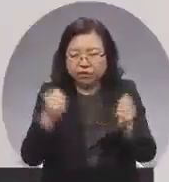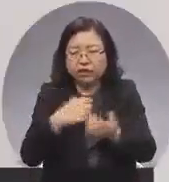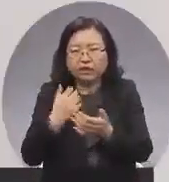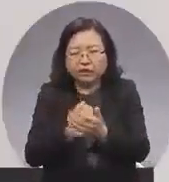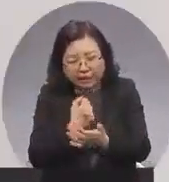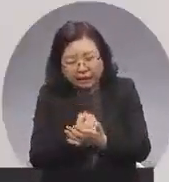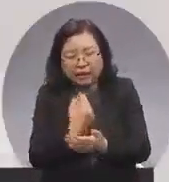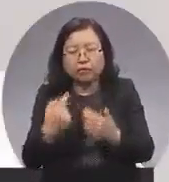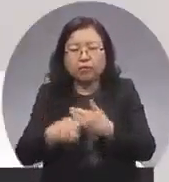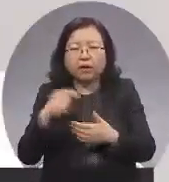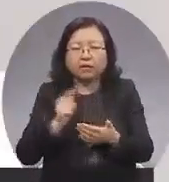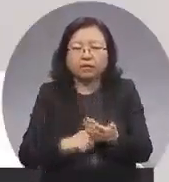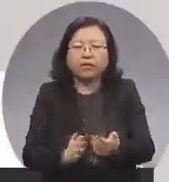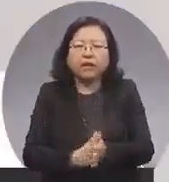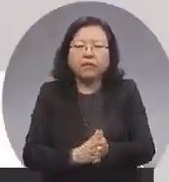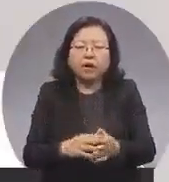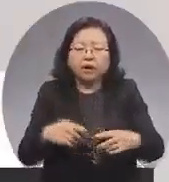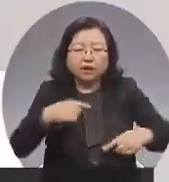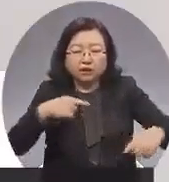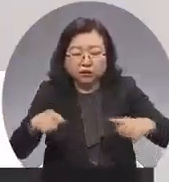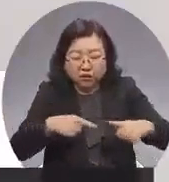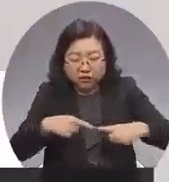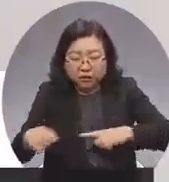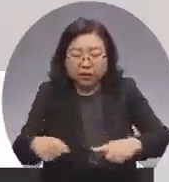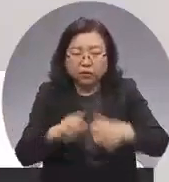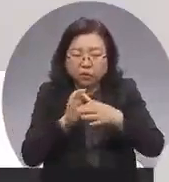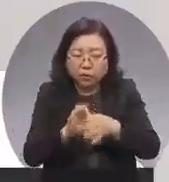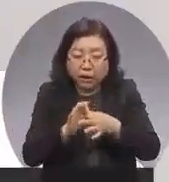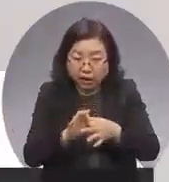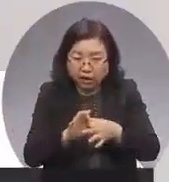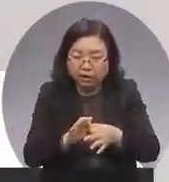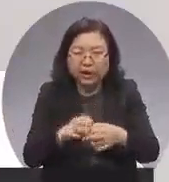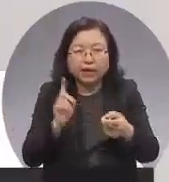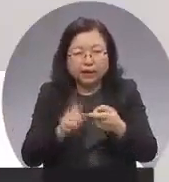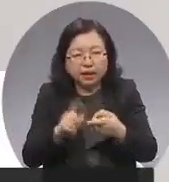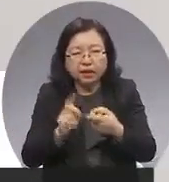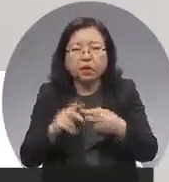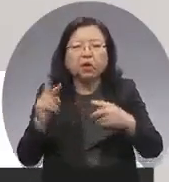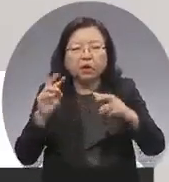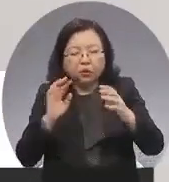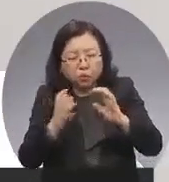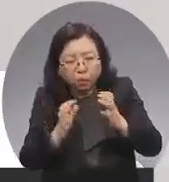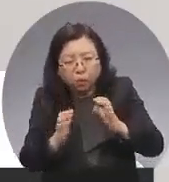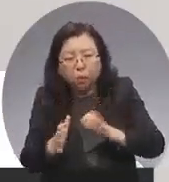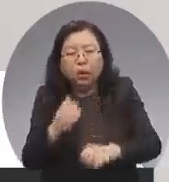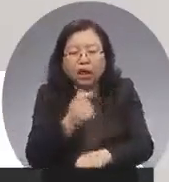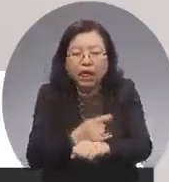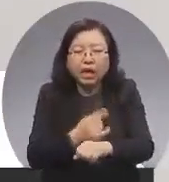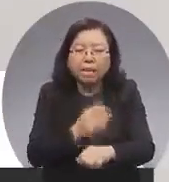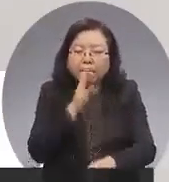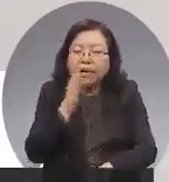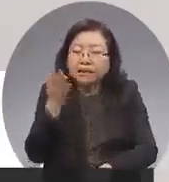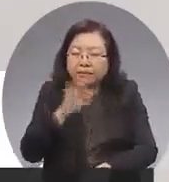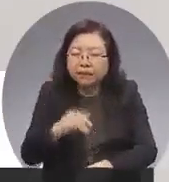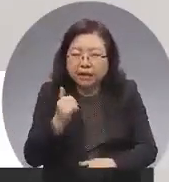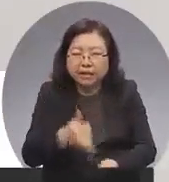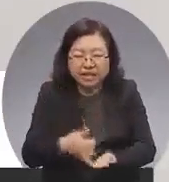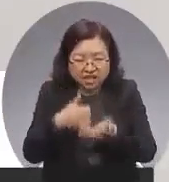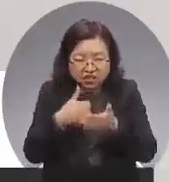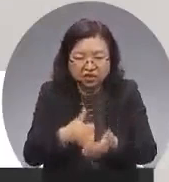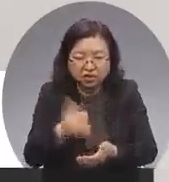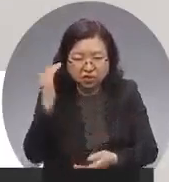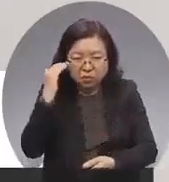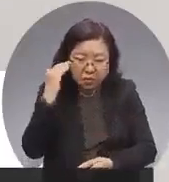정책적인 또는 전략적인 이런 부분에 대한 토론은 격렬하게 하되 인신공격을 한다거나 또는